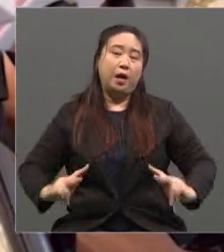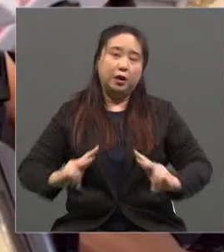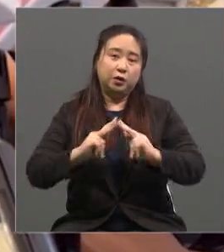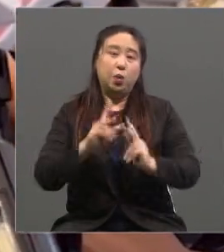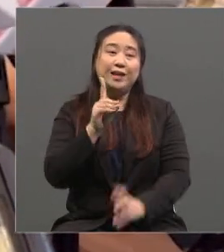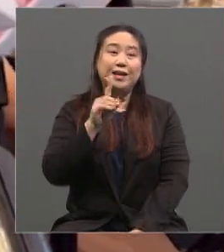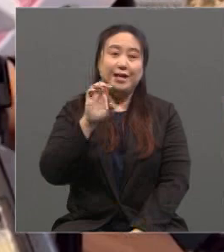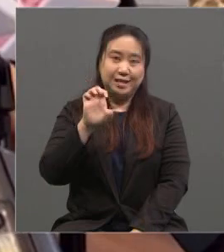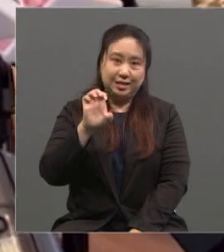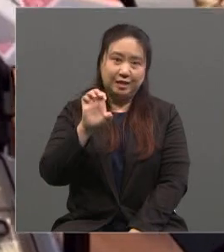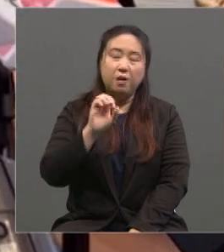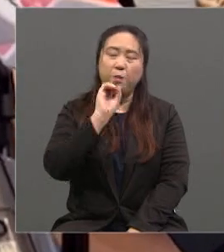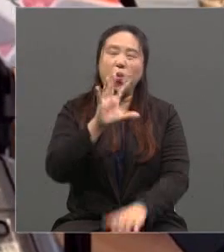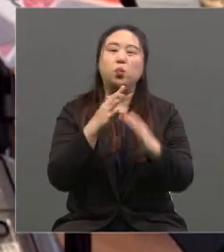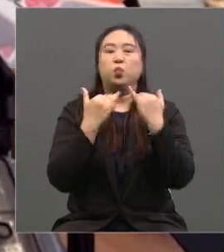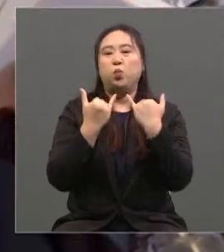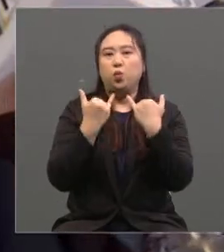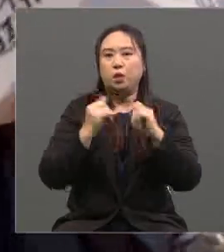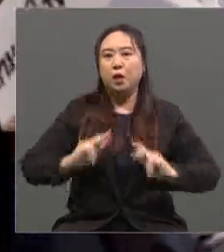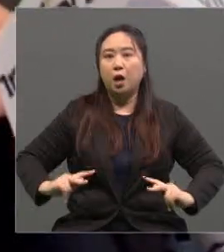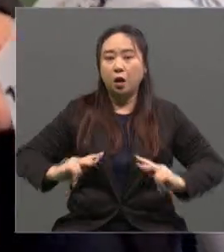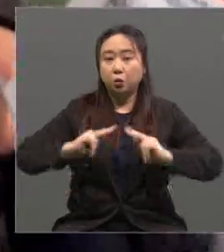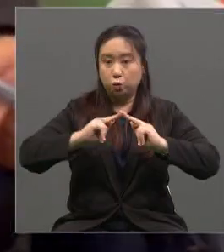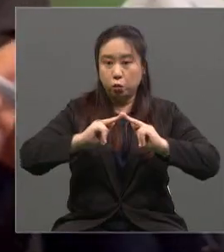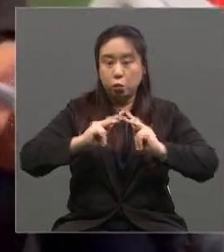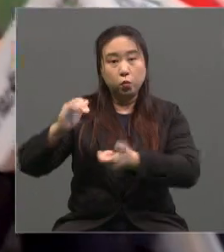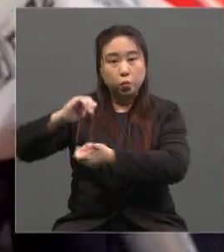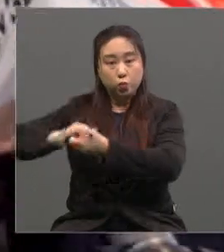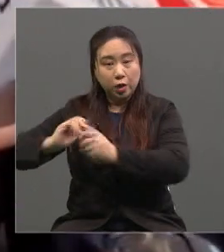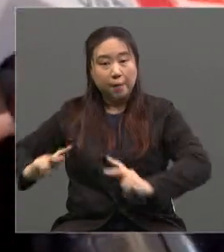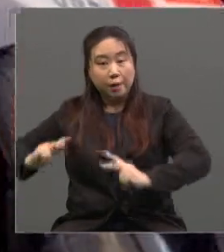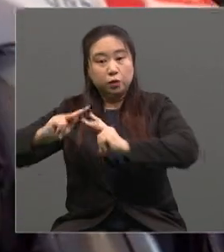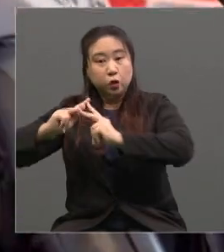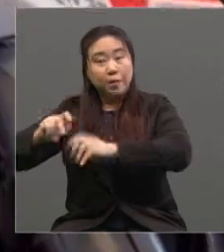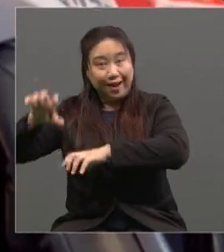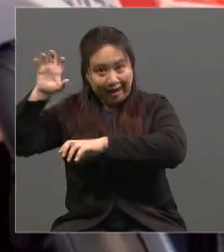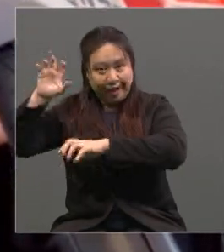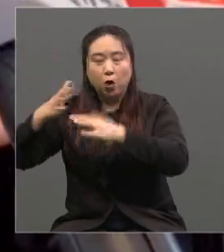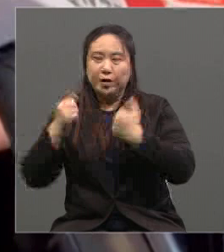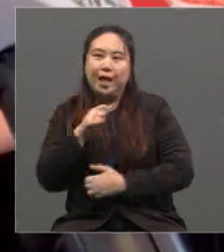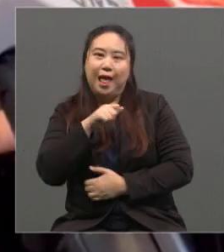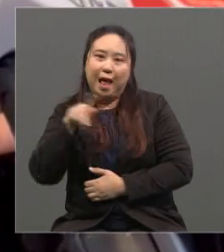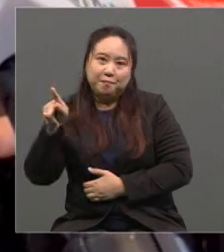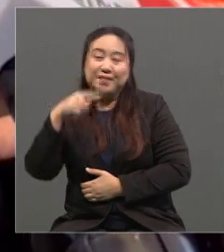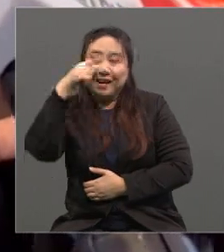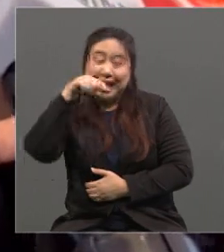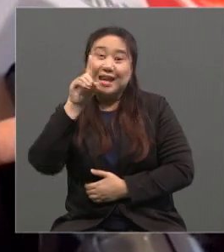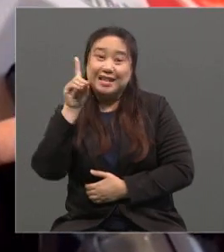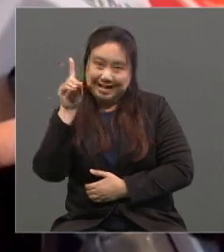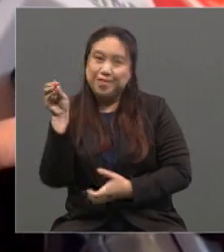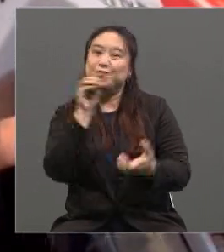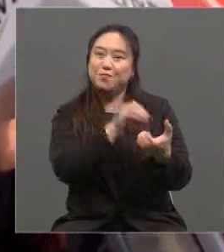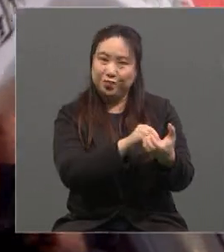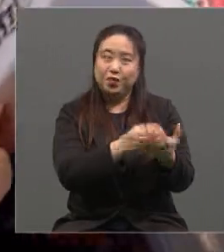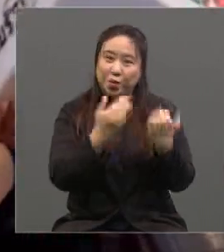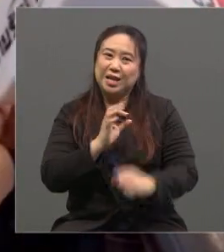มหรือว่าดีนะครับก็บอกว่าตอนนี้ทางกระทรวงกับกระทรวงมหาดไทยได้พัฒนาแอปพลิเคชันไทยดีร่วมกันอยู่แล้วขณะนี้มีสมา